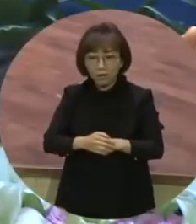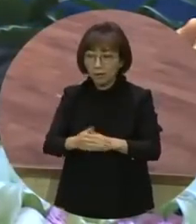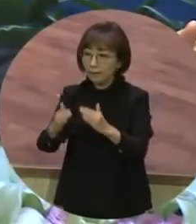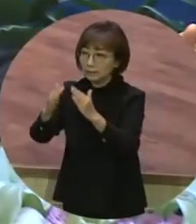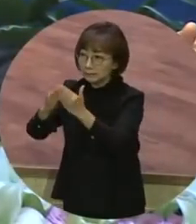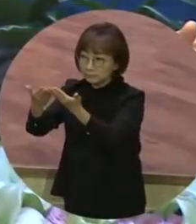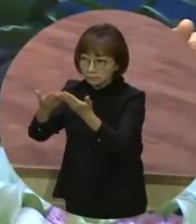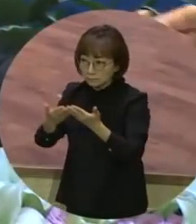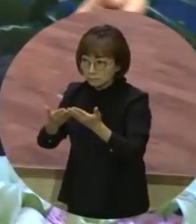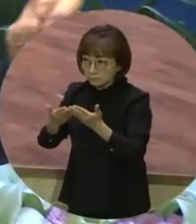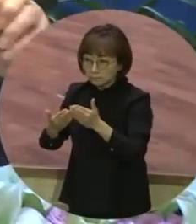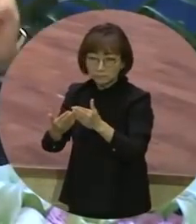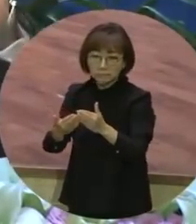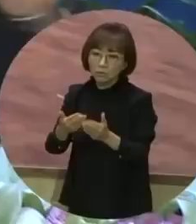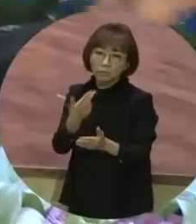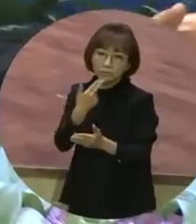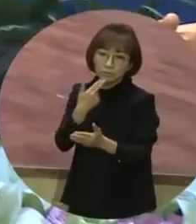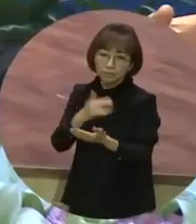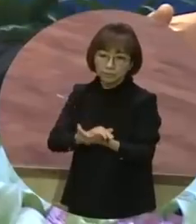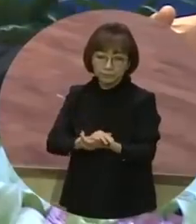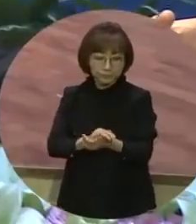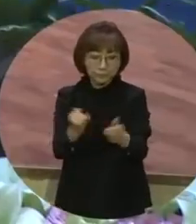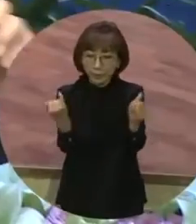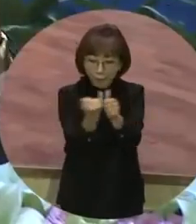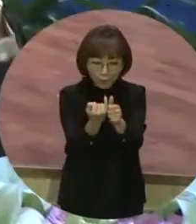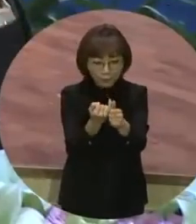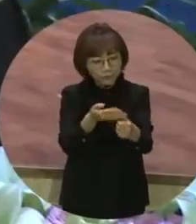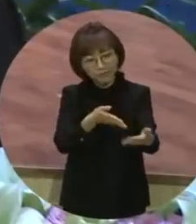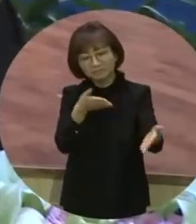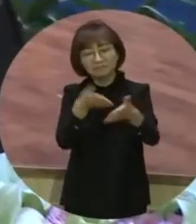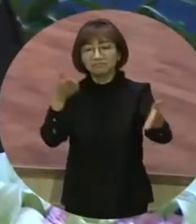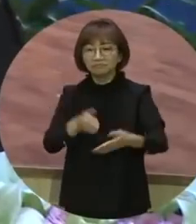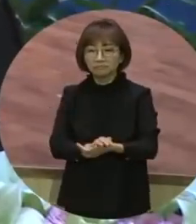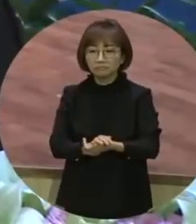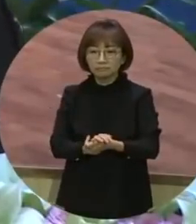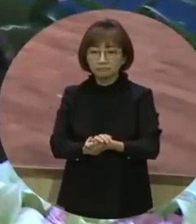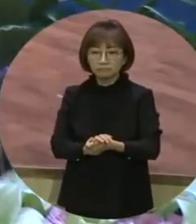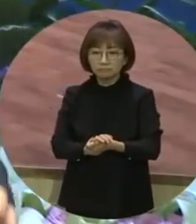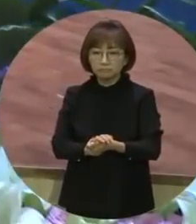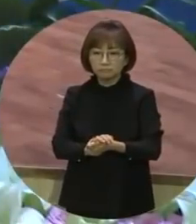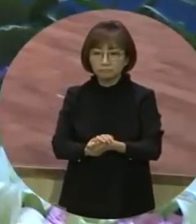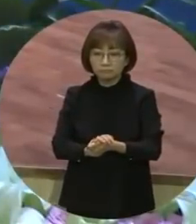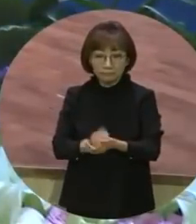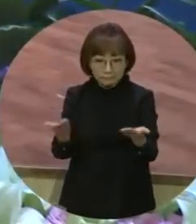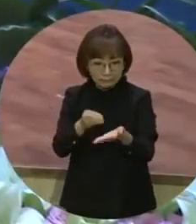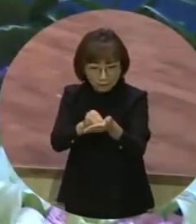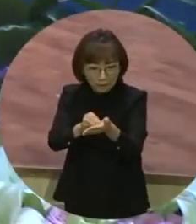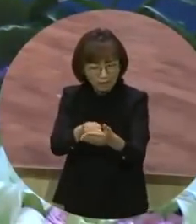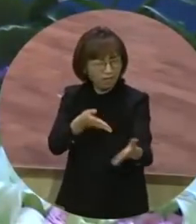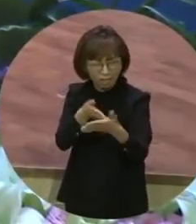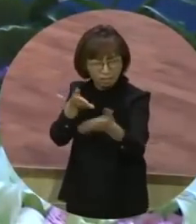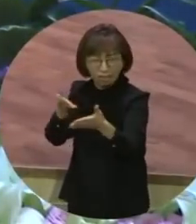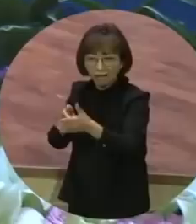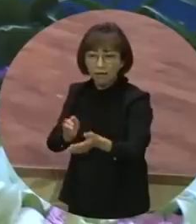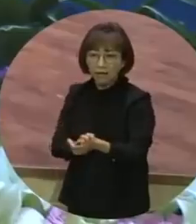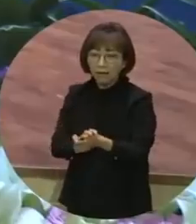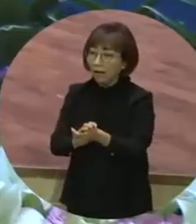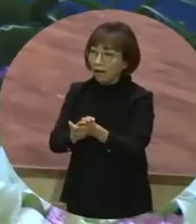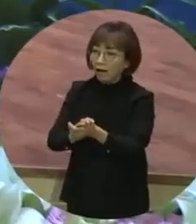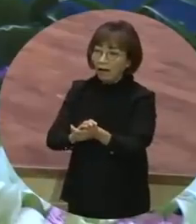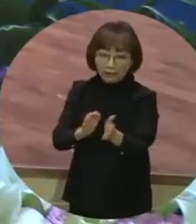못 받아요. 결혼식도 성당에서 못 해요. 뭐 아무 혜택을 못 봐요. 예수 믿어. 예수를